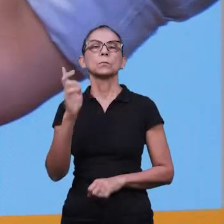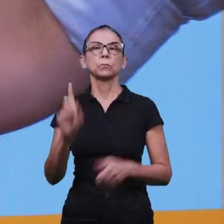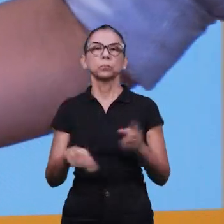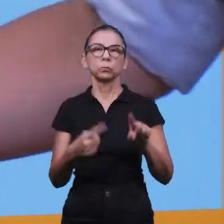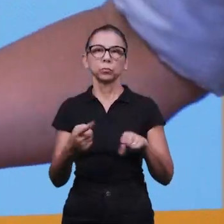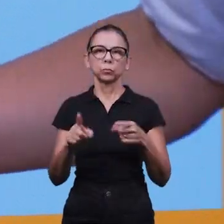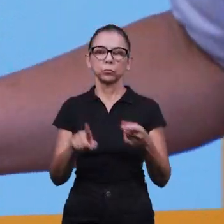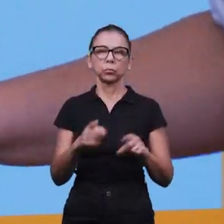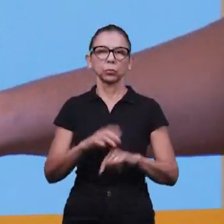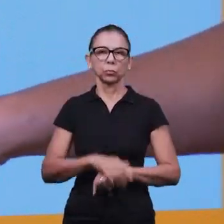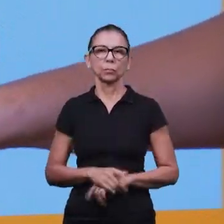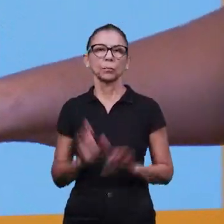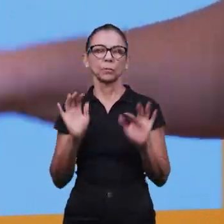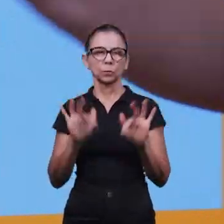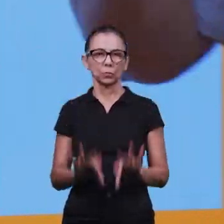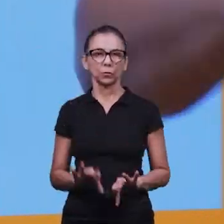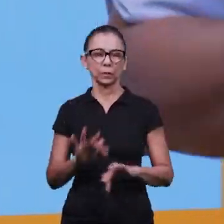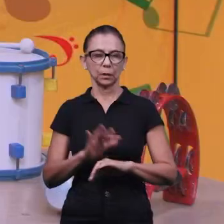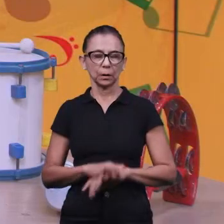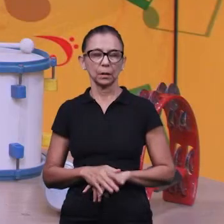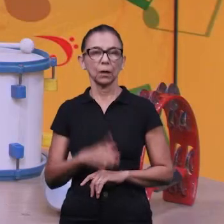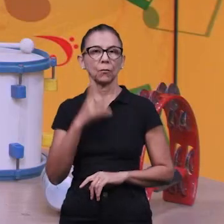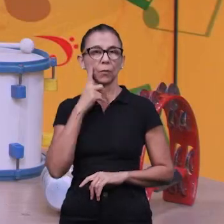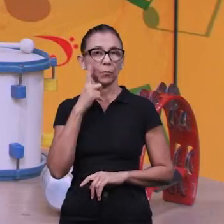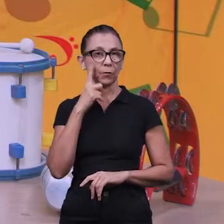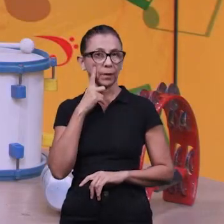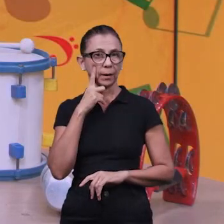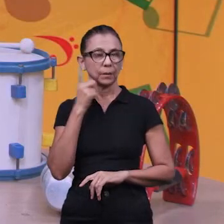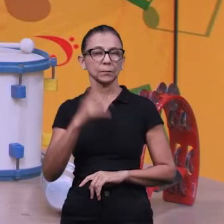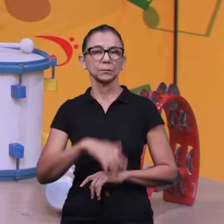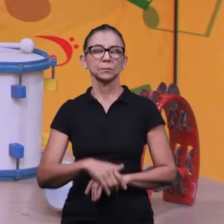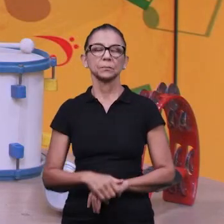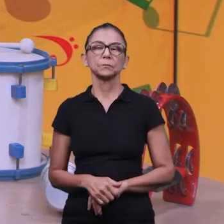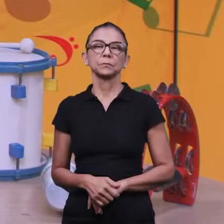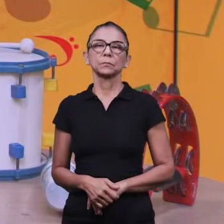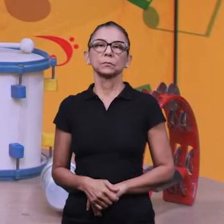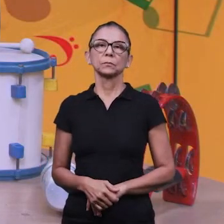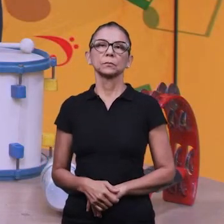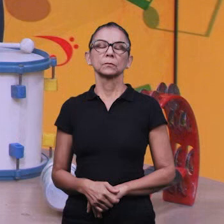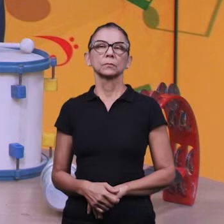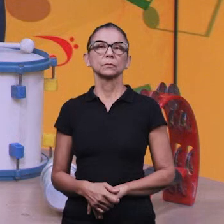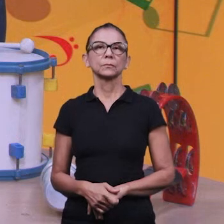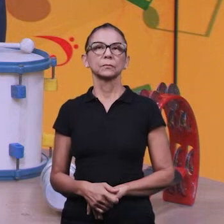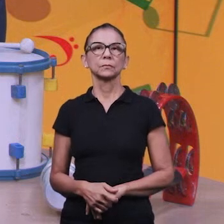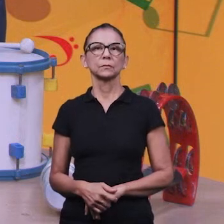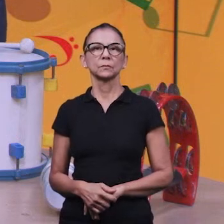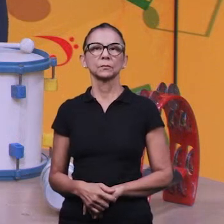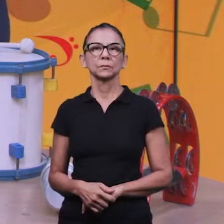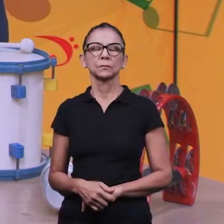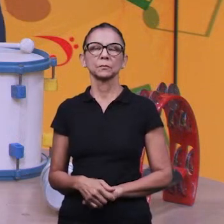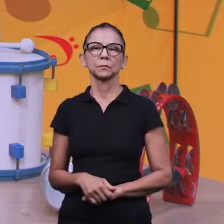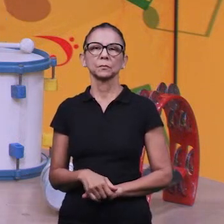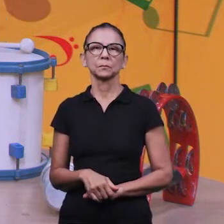Et à la fin, on va retenir. On va voir comment ça va faire.